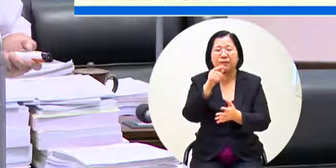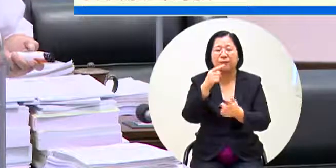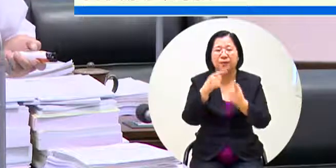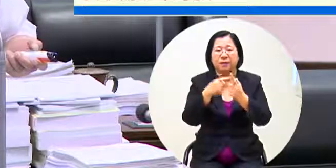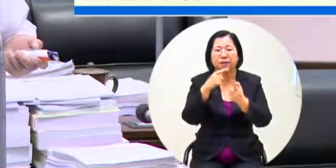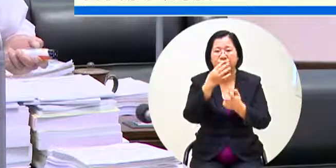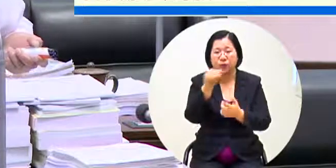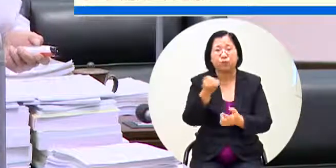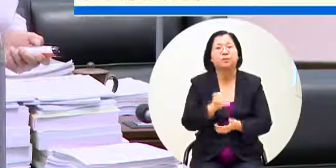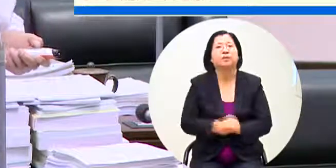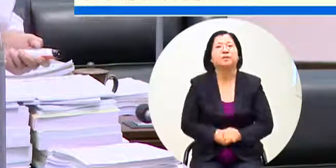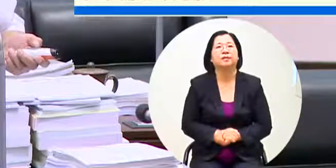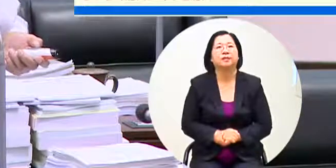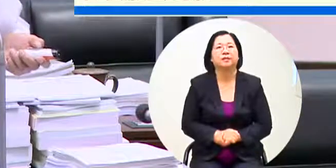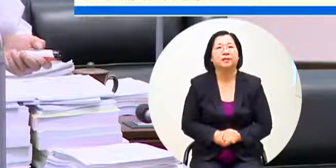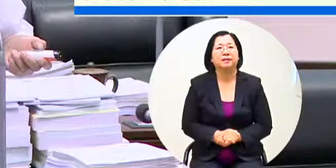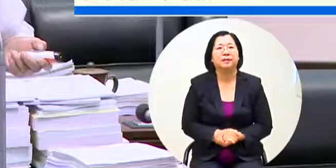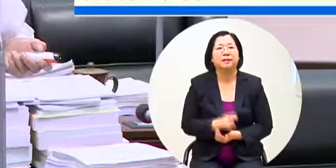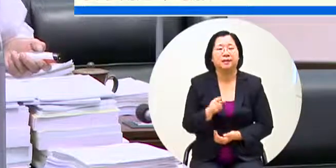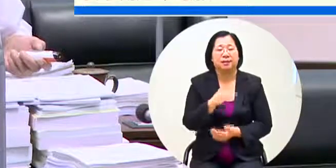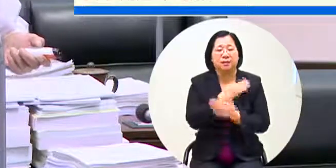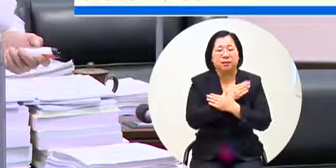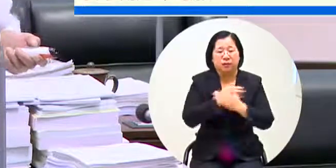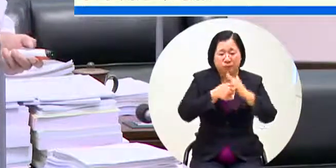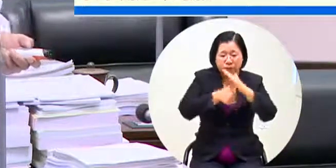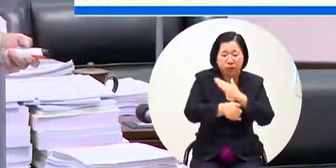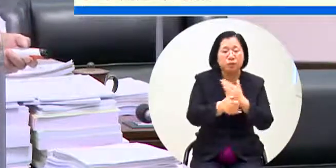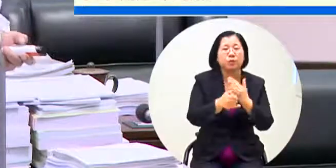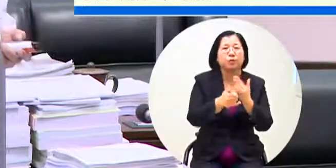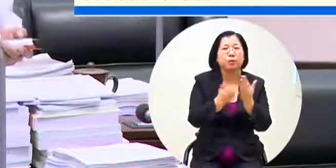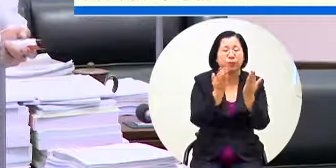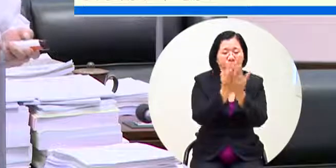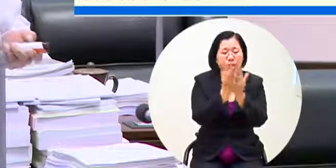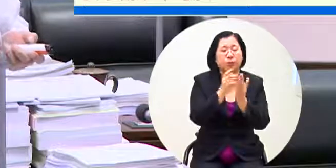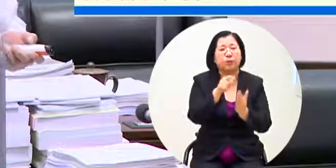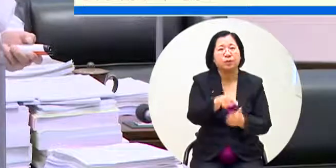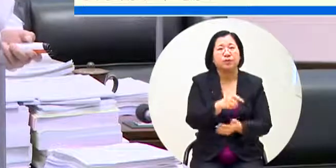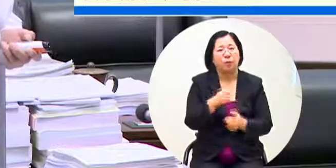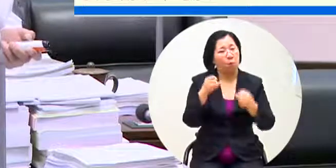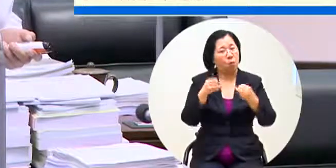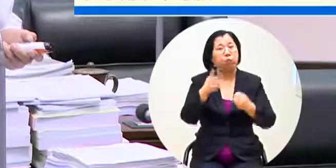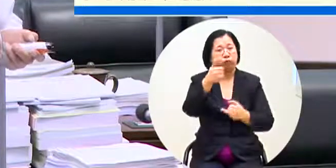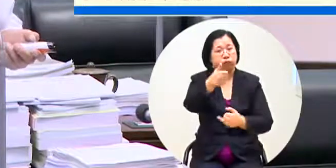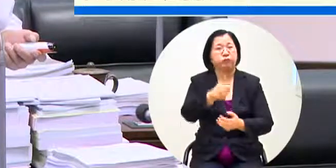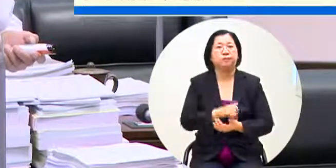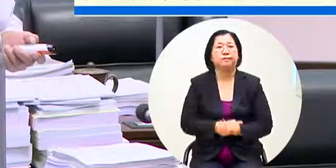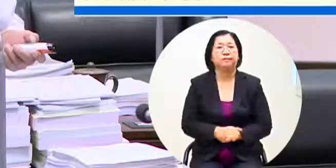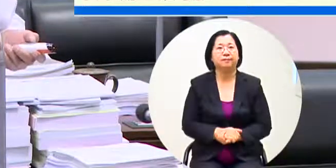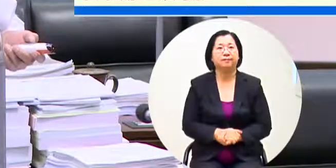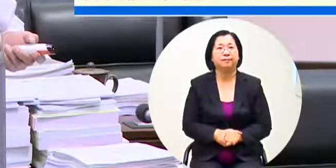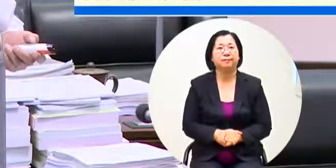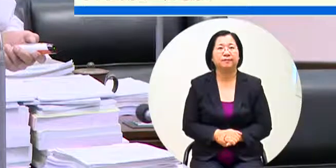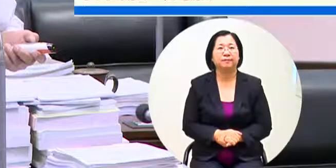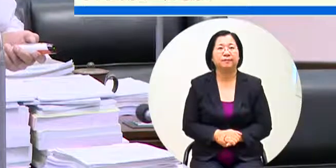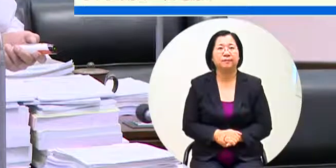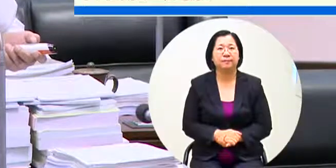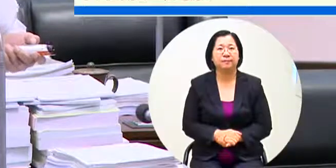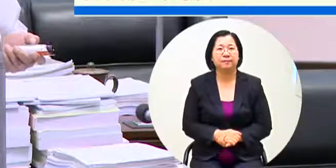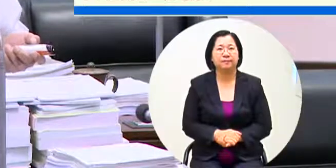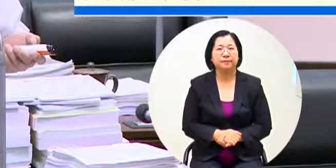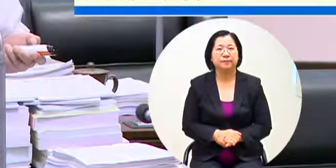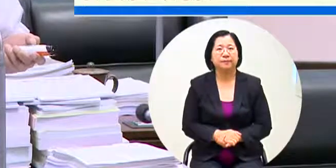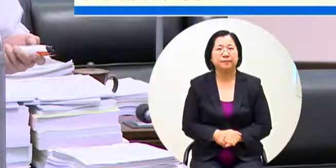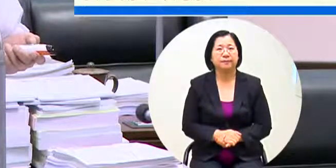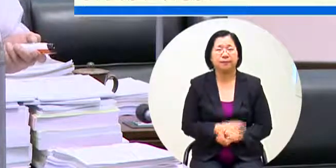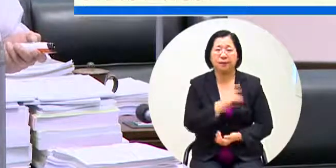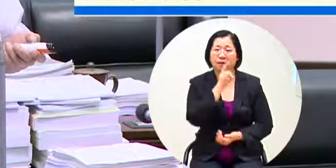幼儿入园吼，诶这个诶成绩非常的这个好啦吼、哦。啊，台中伊是。